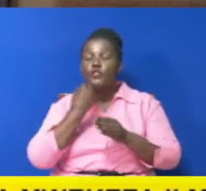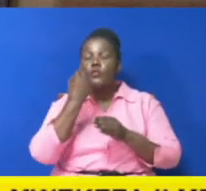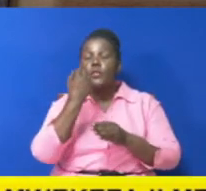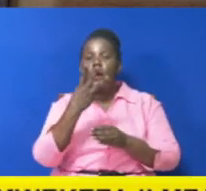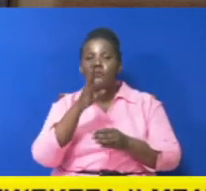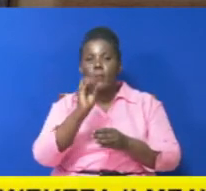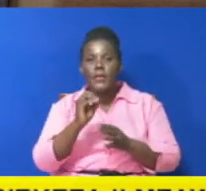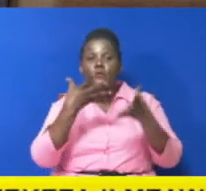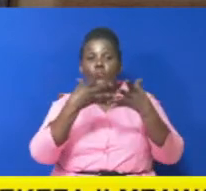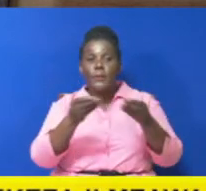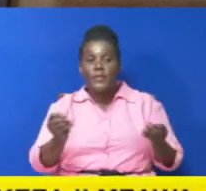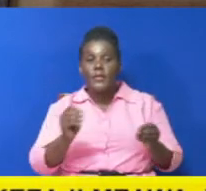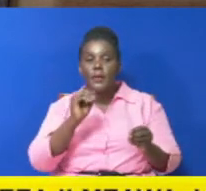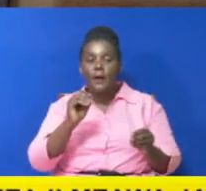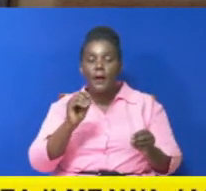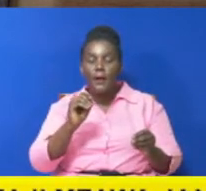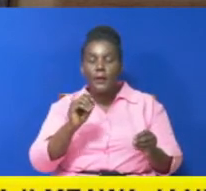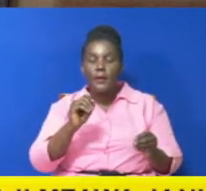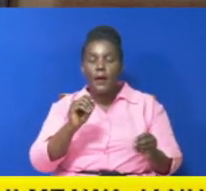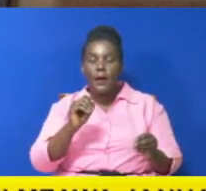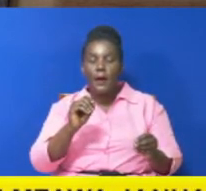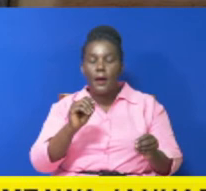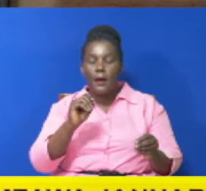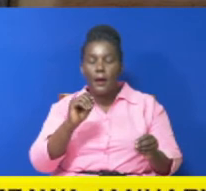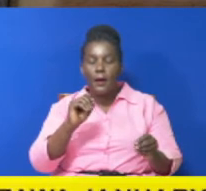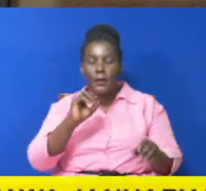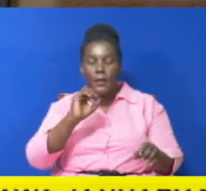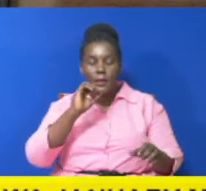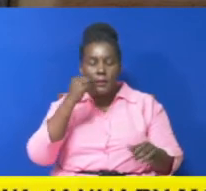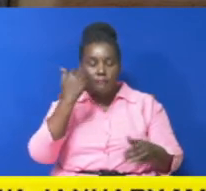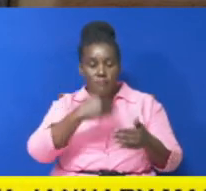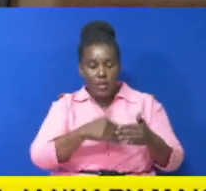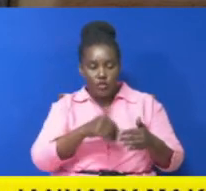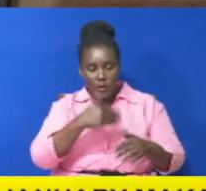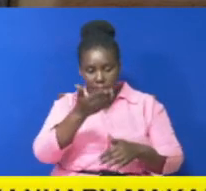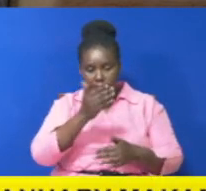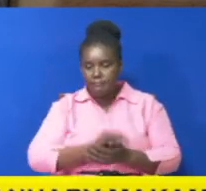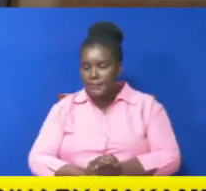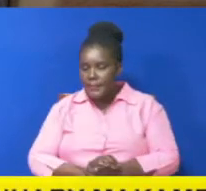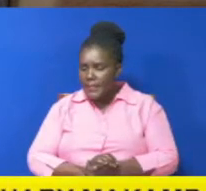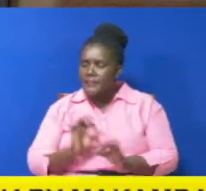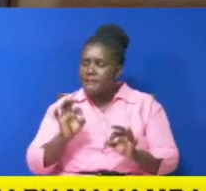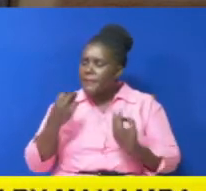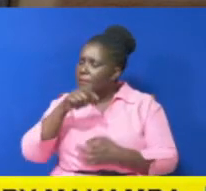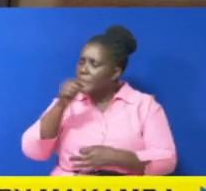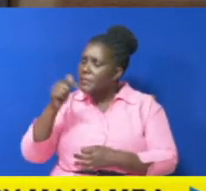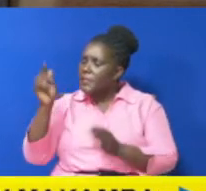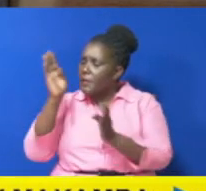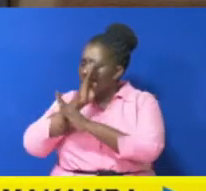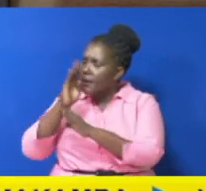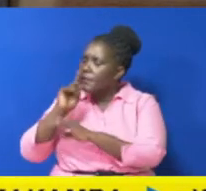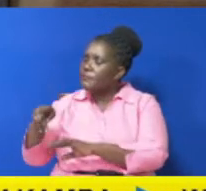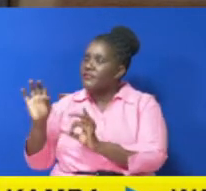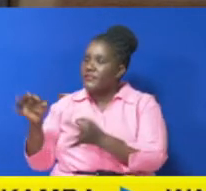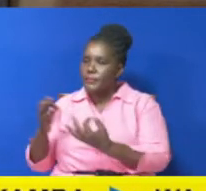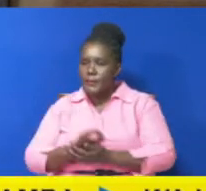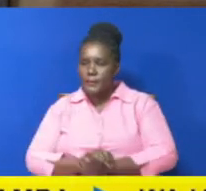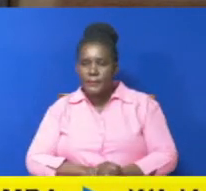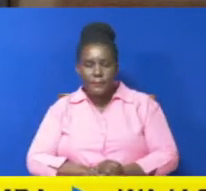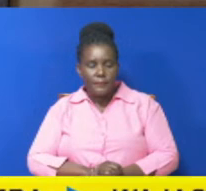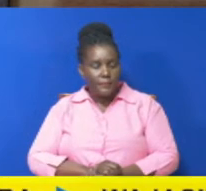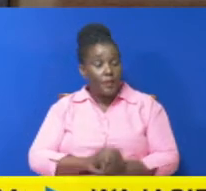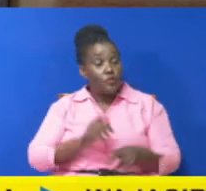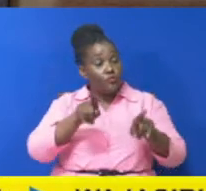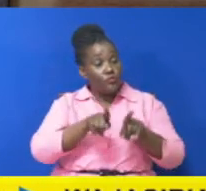watu ni waathirika wa tatizo hilo. Kwa Tanzania hali ikoje hivi sasa? Asante sana ndugu